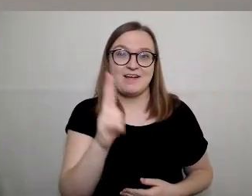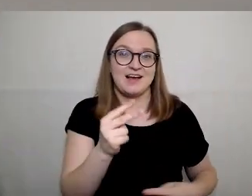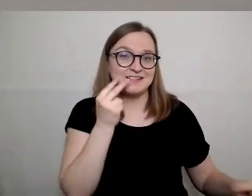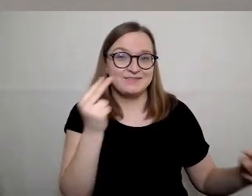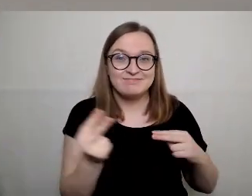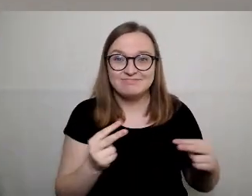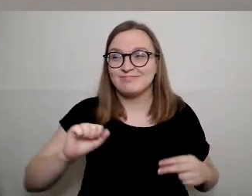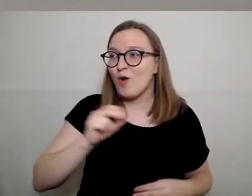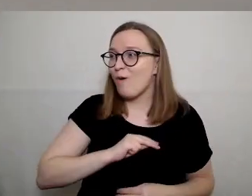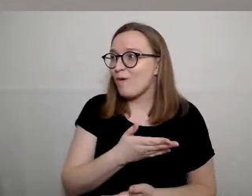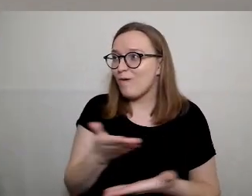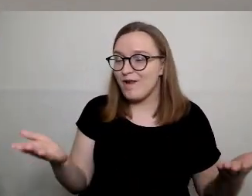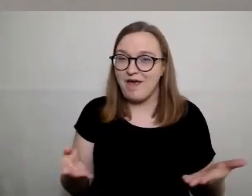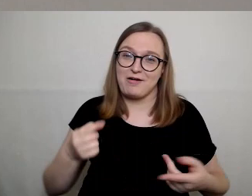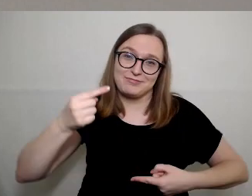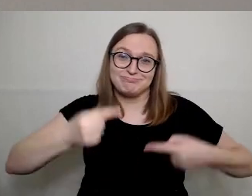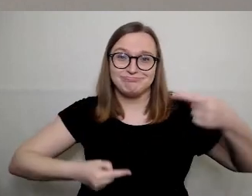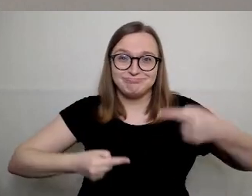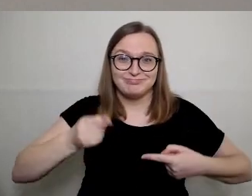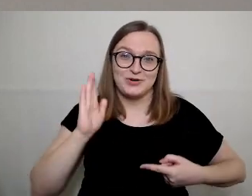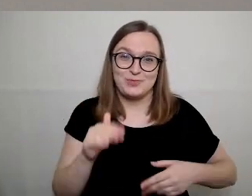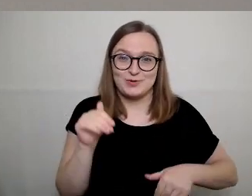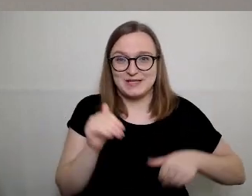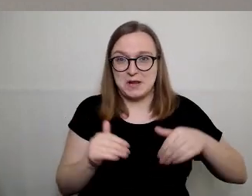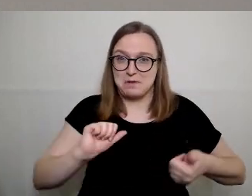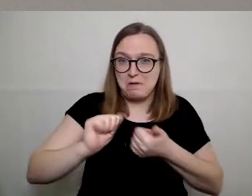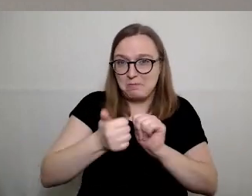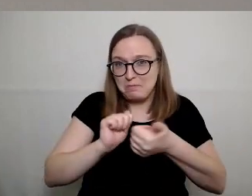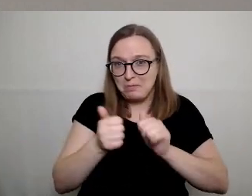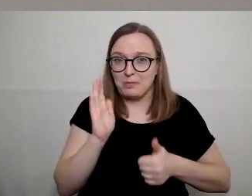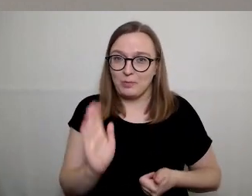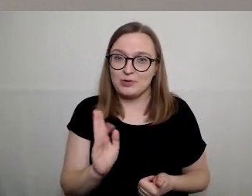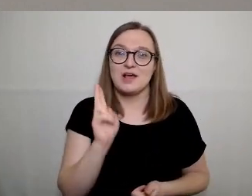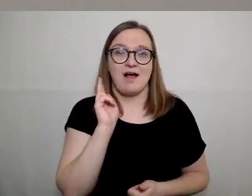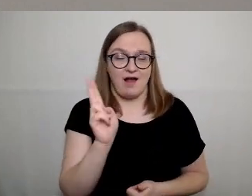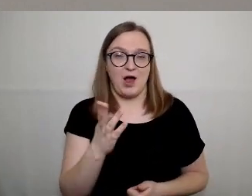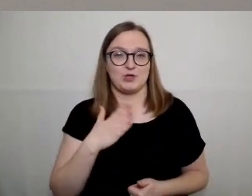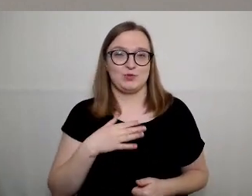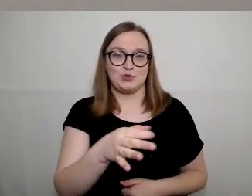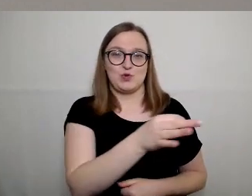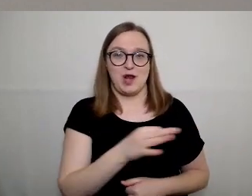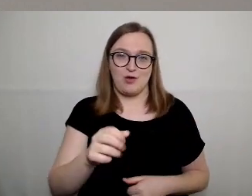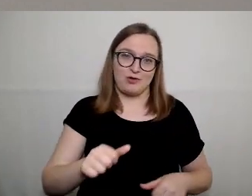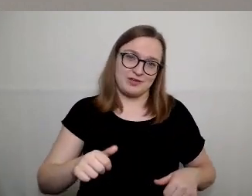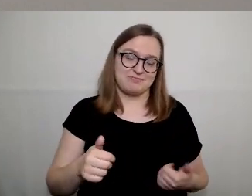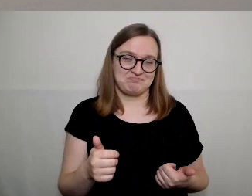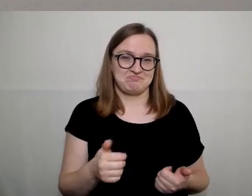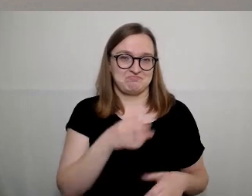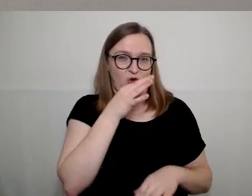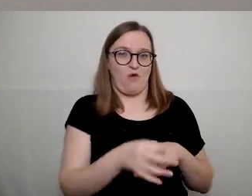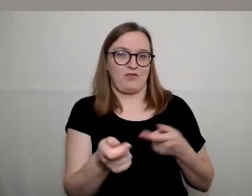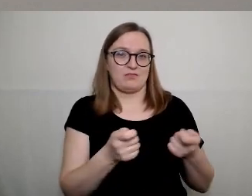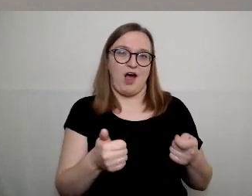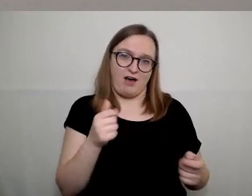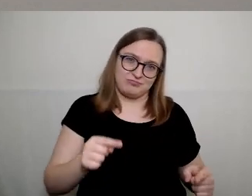kurie varžysimės šituose rinkimuose dėl mūsų rajono gerbuvio. Galima taip trumpai pasakyti,